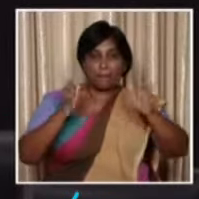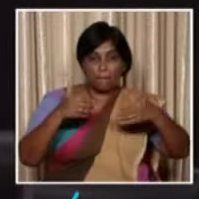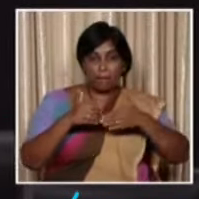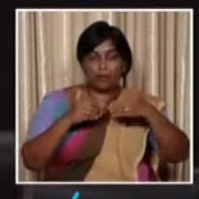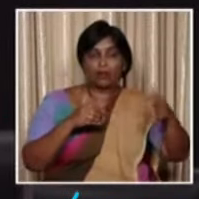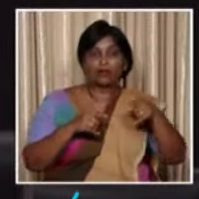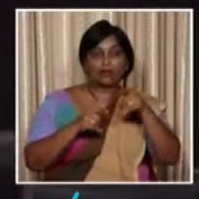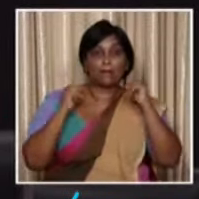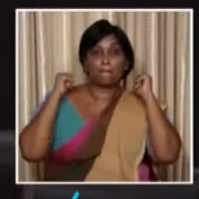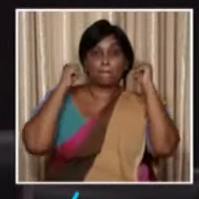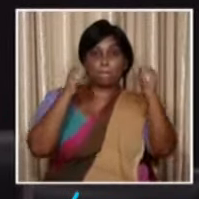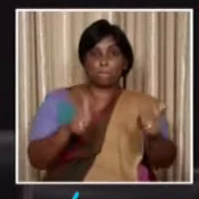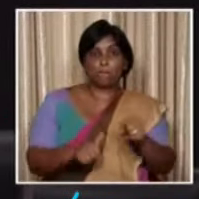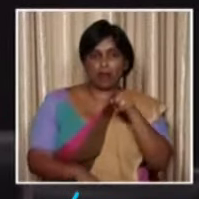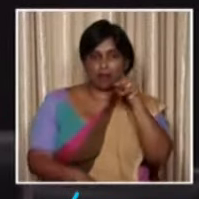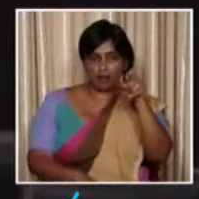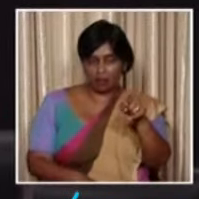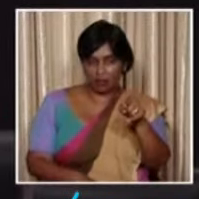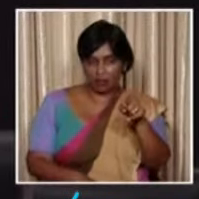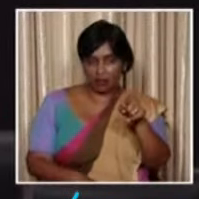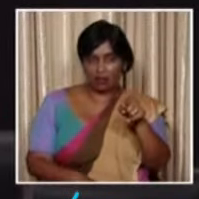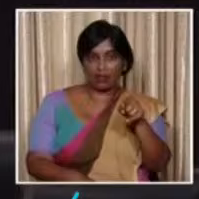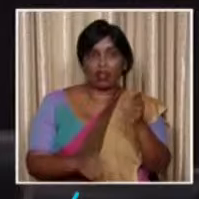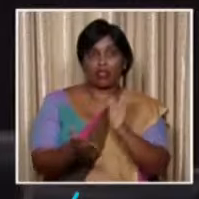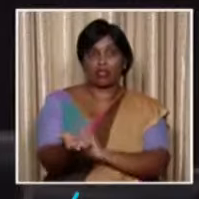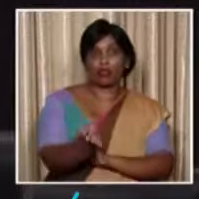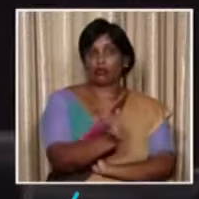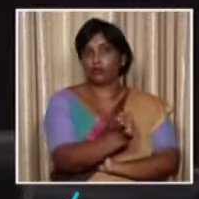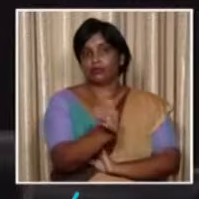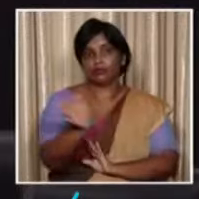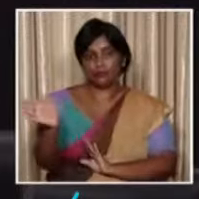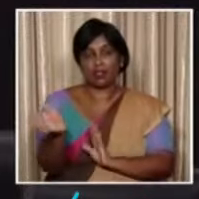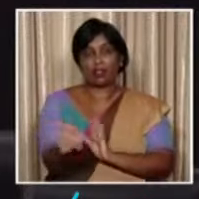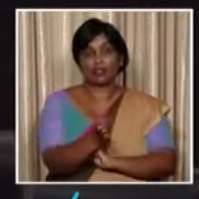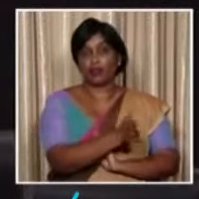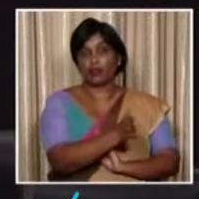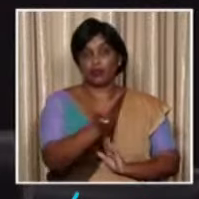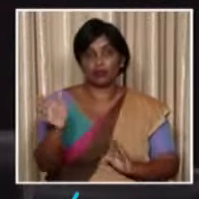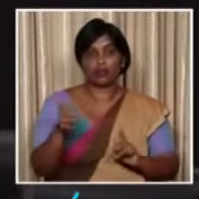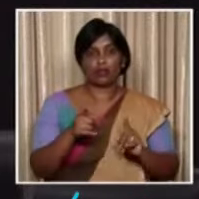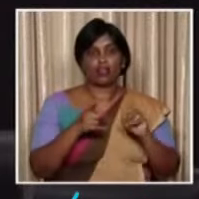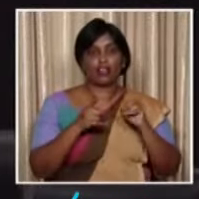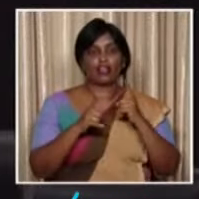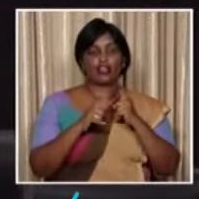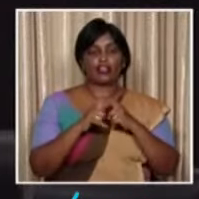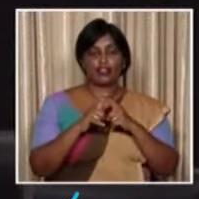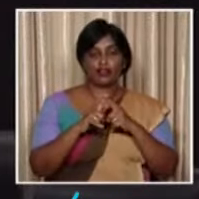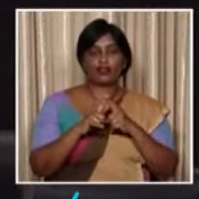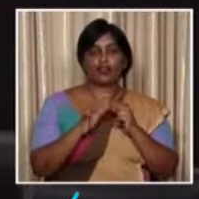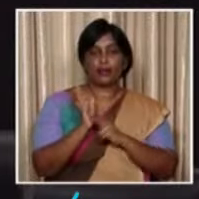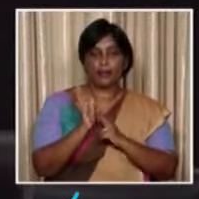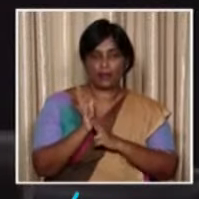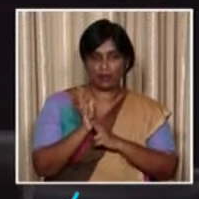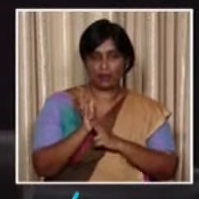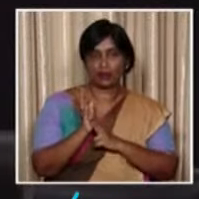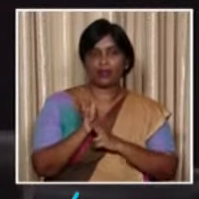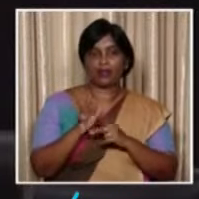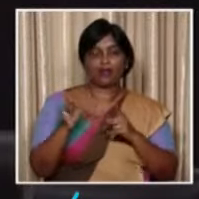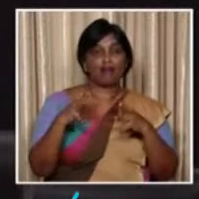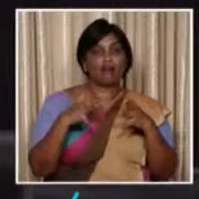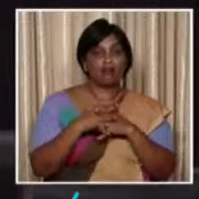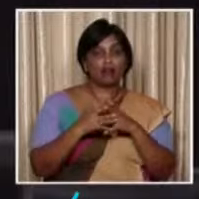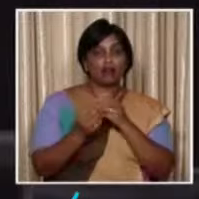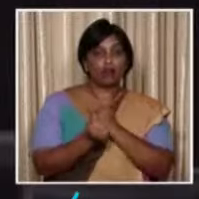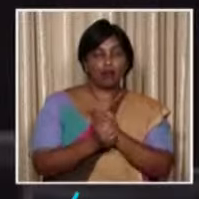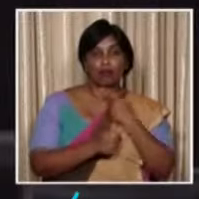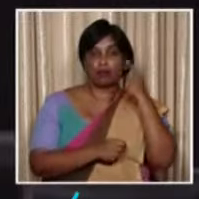කිව්වා ඔය පාලම ළඟට යන්න ගිහිල්ලා දකුණට දාන්න කිව්වා දකුණට දැම්මහම තියෙන යුරෝනිපෝන් එක දැන් වලාන යුනිට්